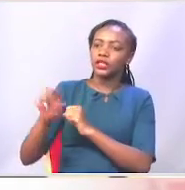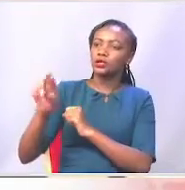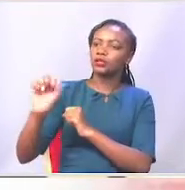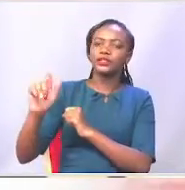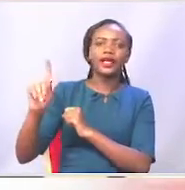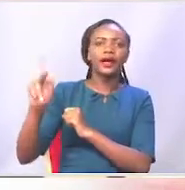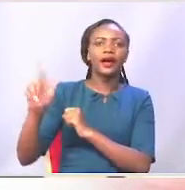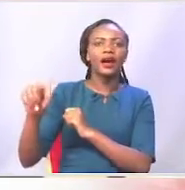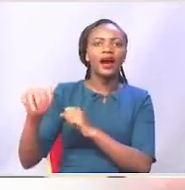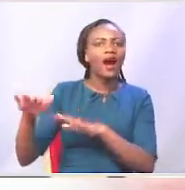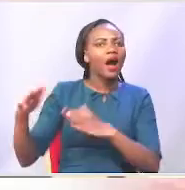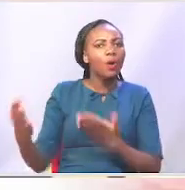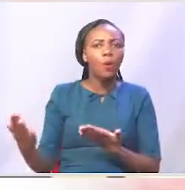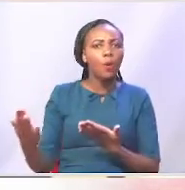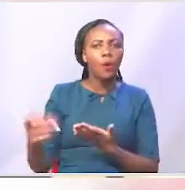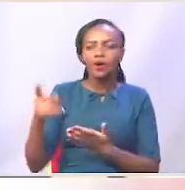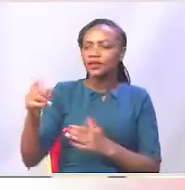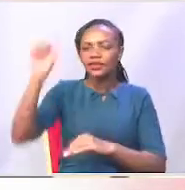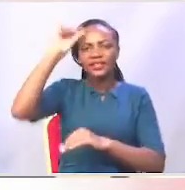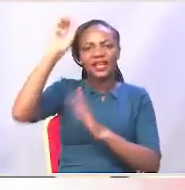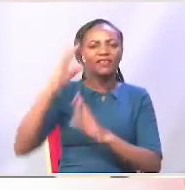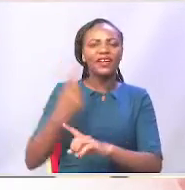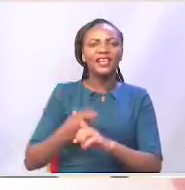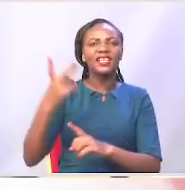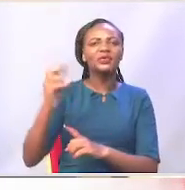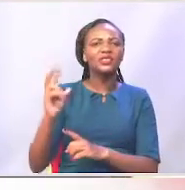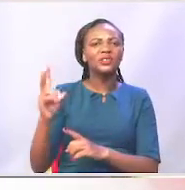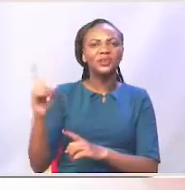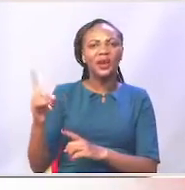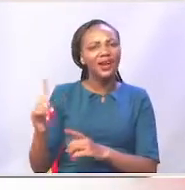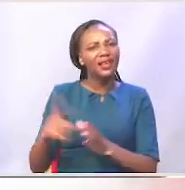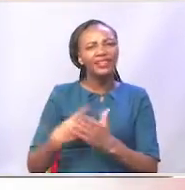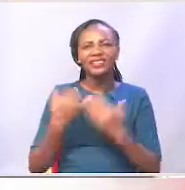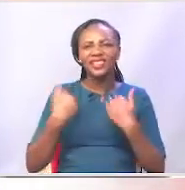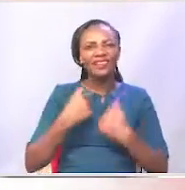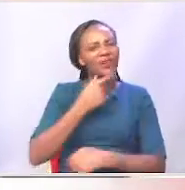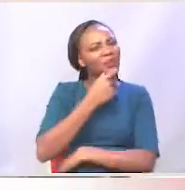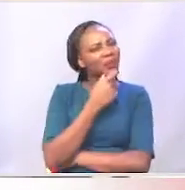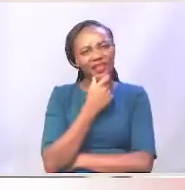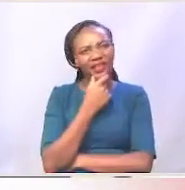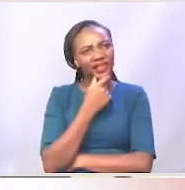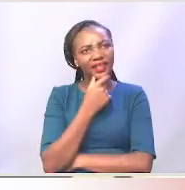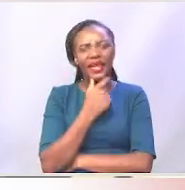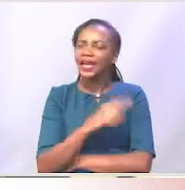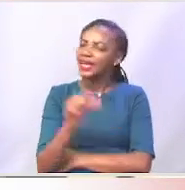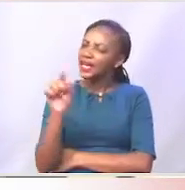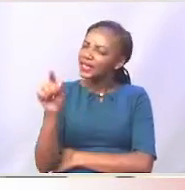Ati huyu ndio governor candidate wangu. Mimi nauliza, je,